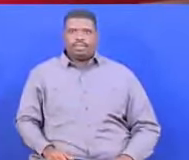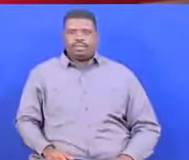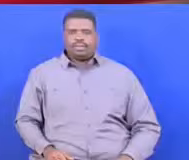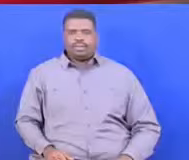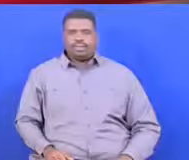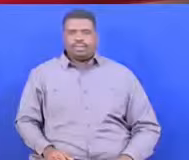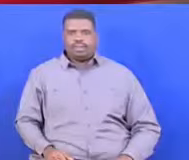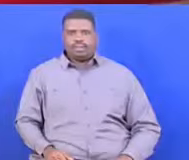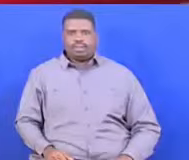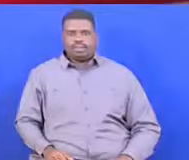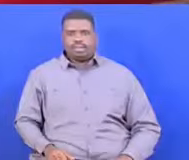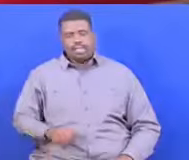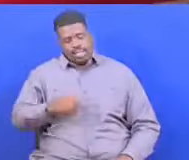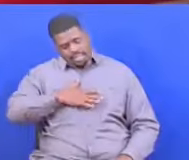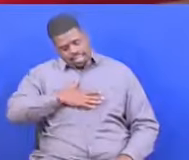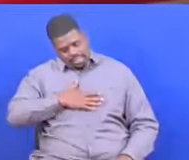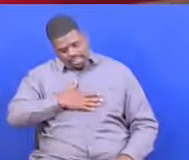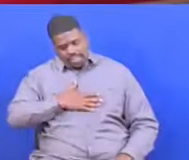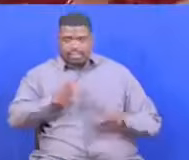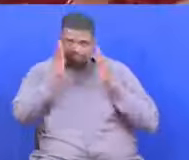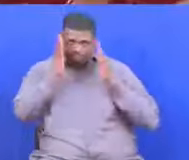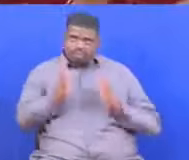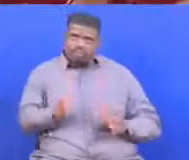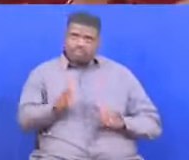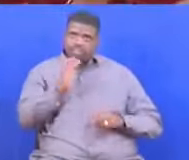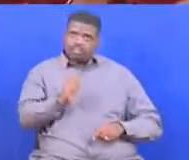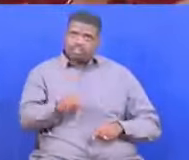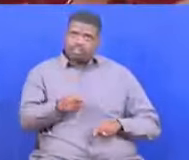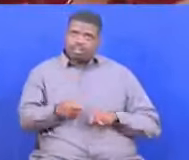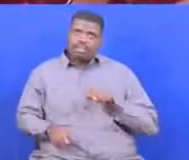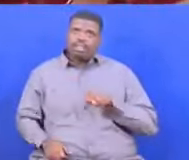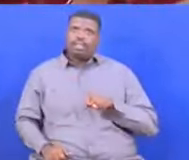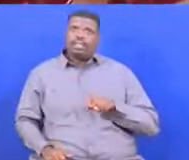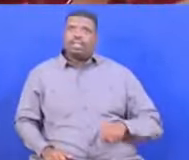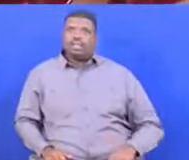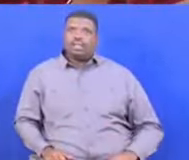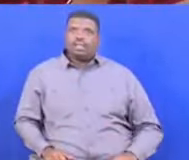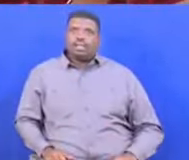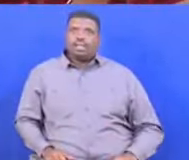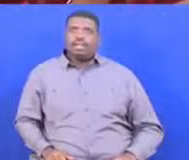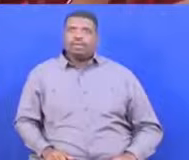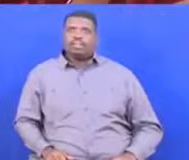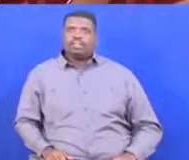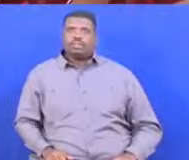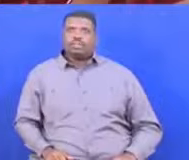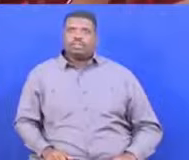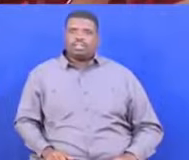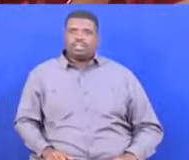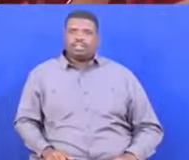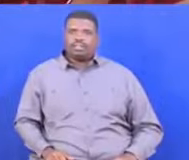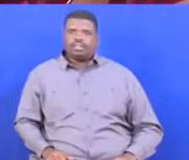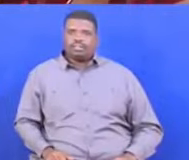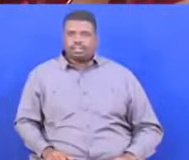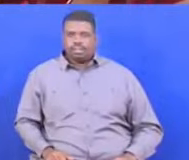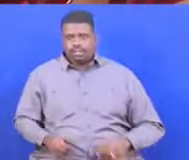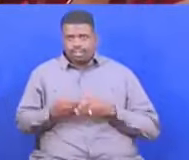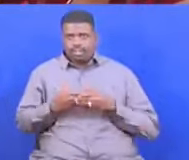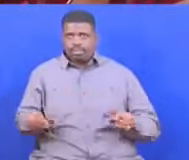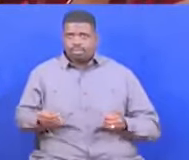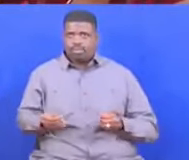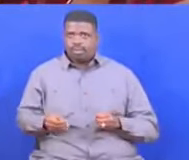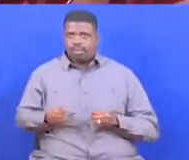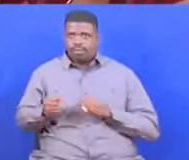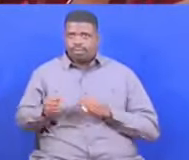Asante mheshimiwa spika. Mheshimiwa spika, ni kweli mfuko wa maendeleo ya wanawake WDF umeathiriwa na vitendo vya